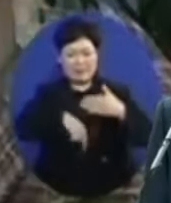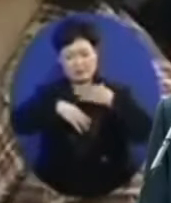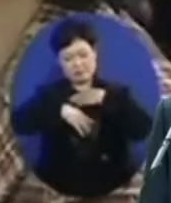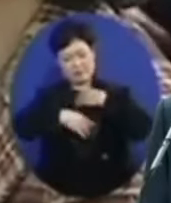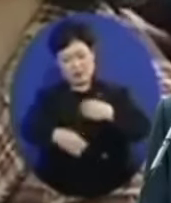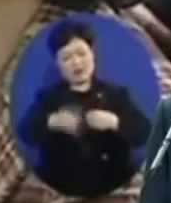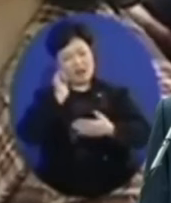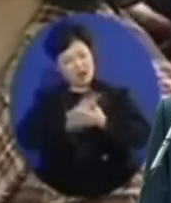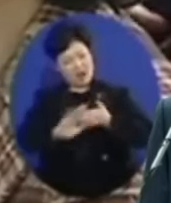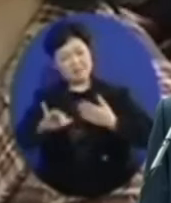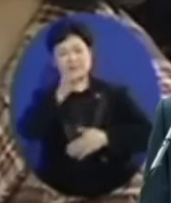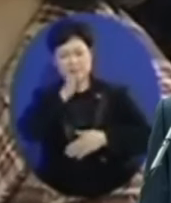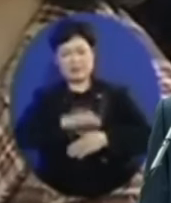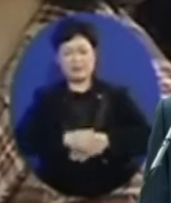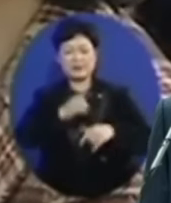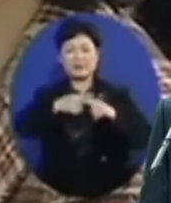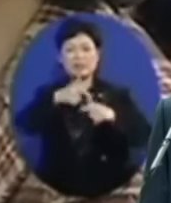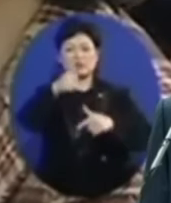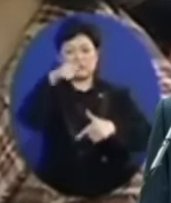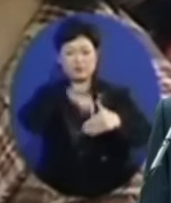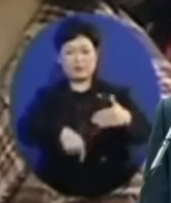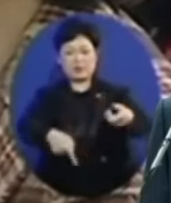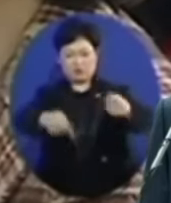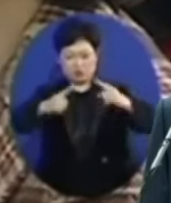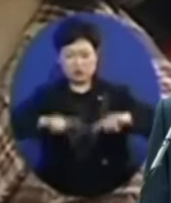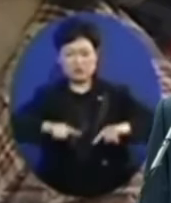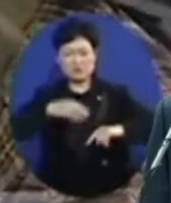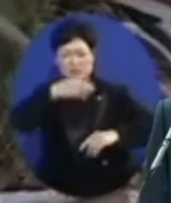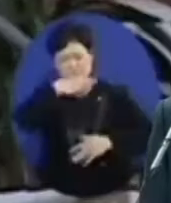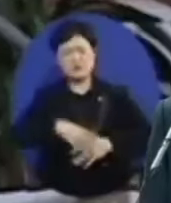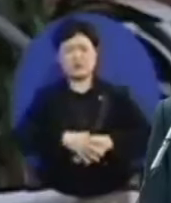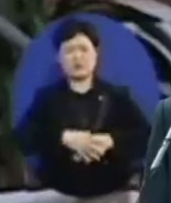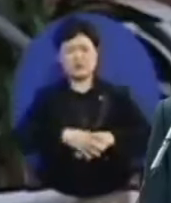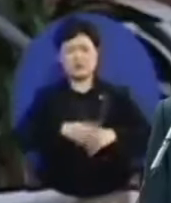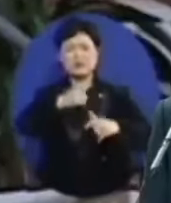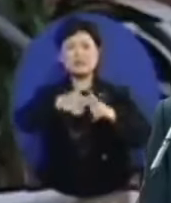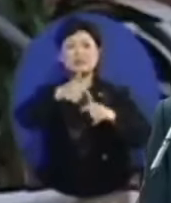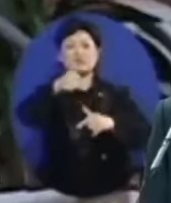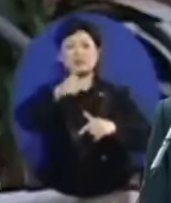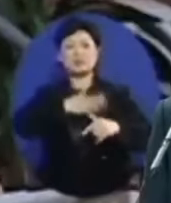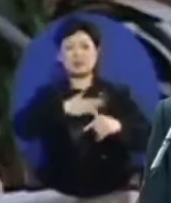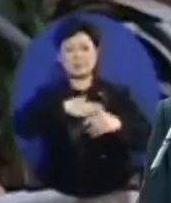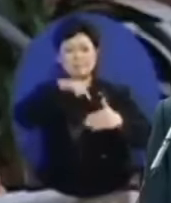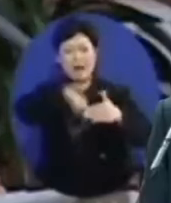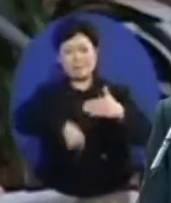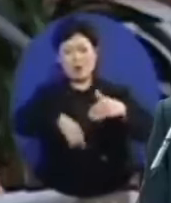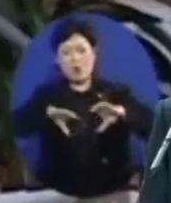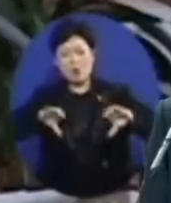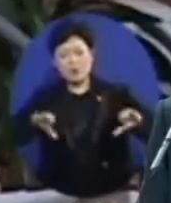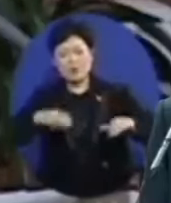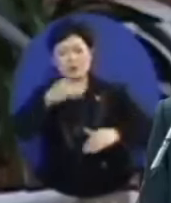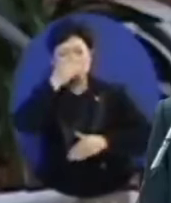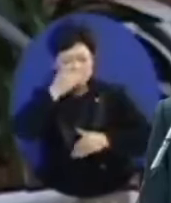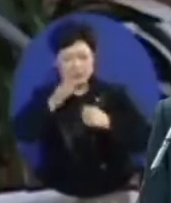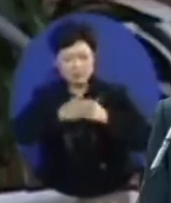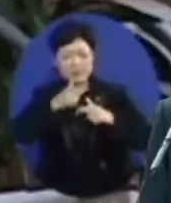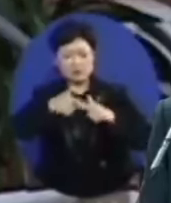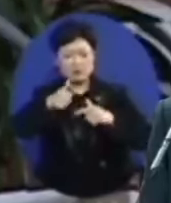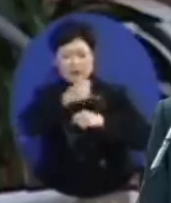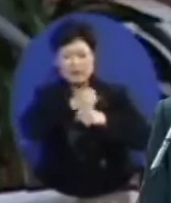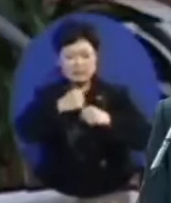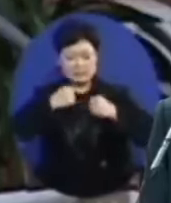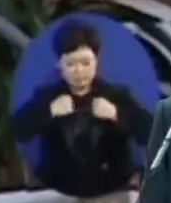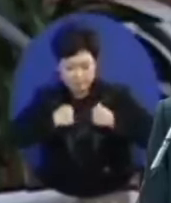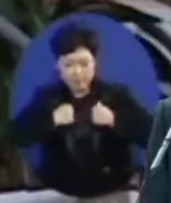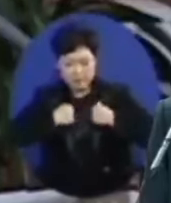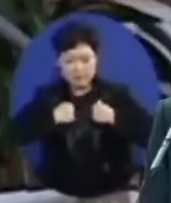된다는 것입니다. 그런데 예수님 품에 들어가는 것이 힘들어요. 예수님이 나는 마음이 온유하고 겸손하니 나의 멍에를 메고 내가 배워라.